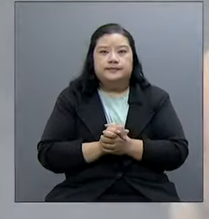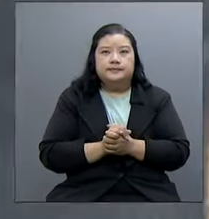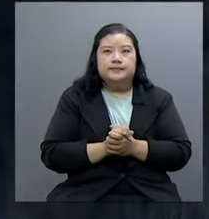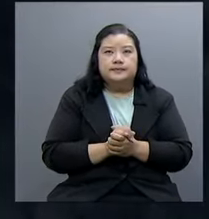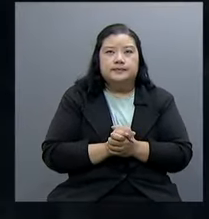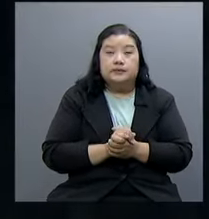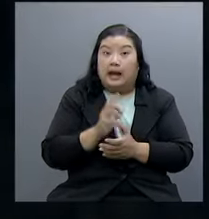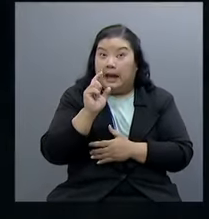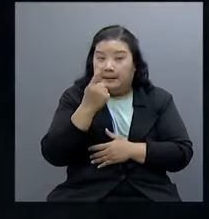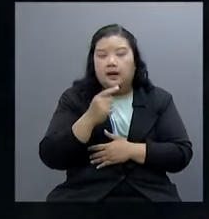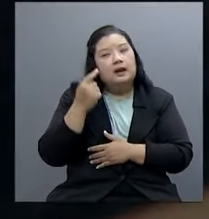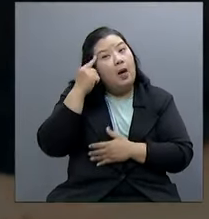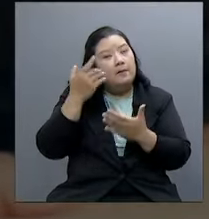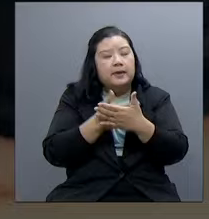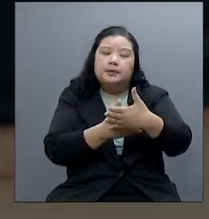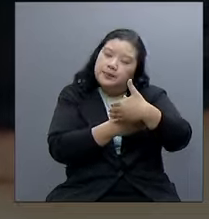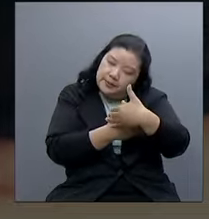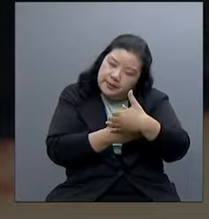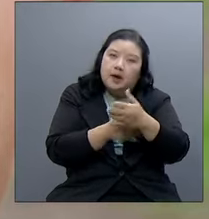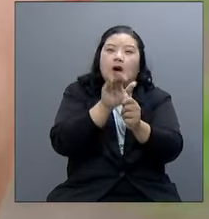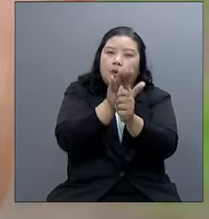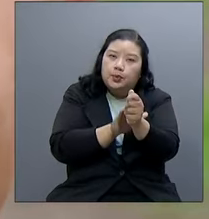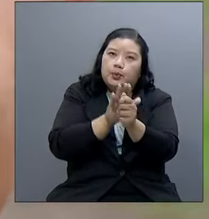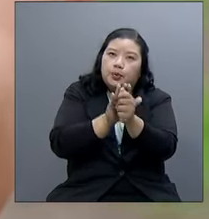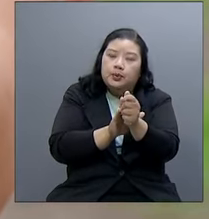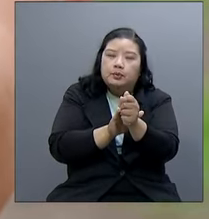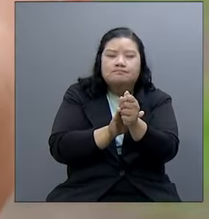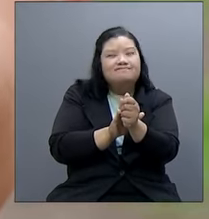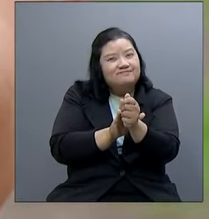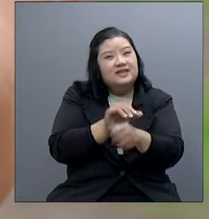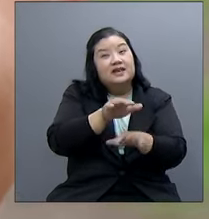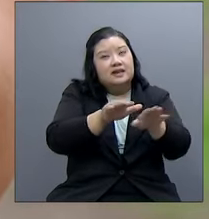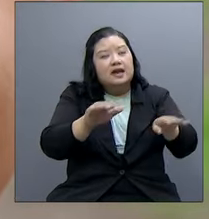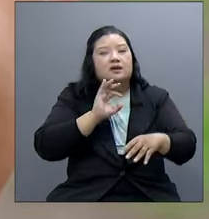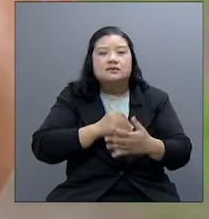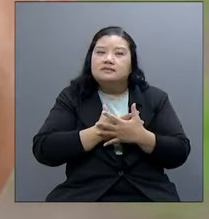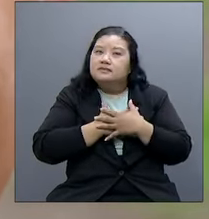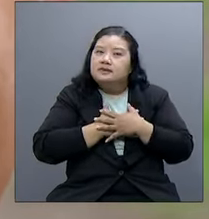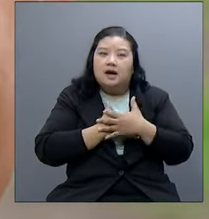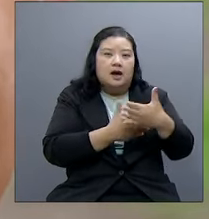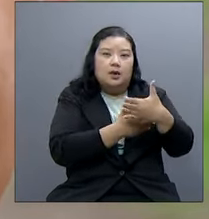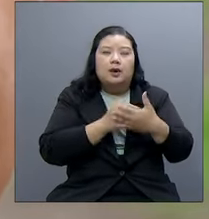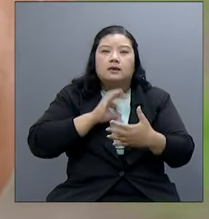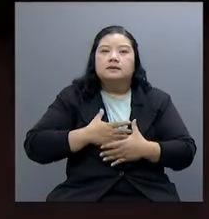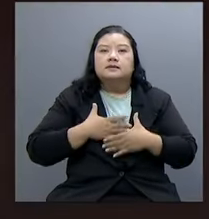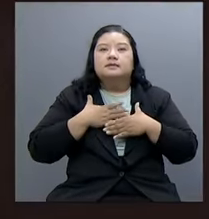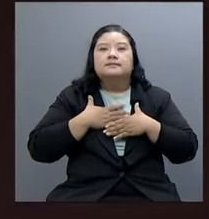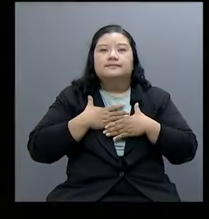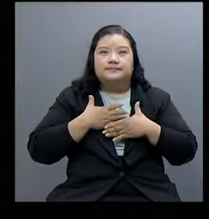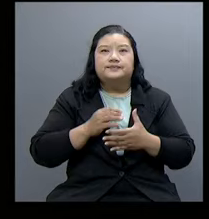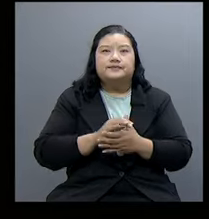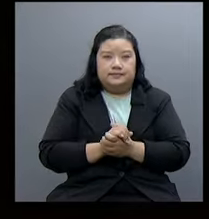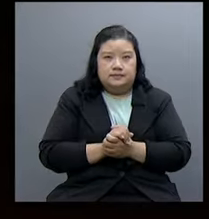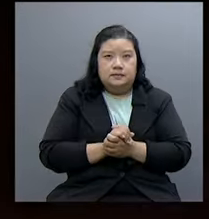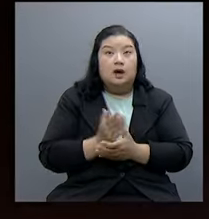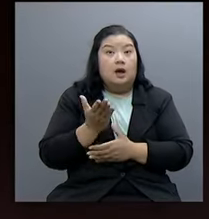เปีงมาเป็การเกอดหรอรปหัวแทนผมเชื่อว่าพวกเขาจะรู้สก ROBERTและรสึกดีมากกว่าส